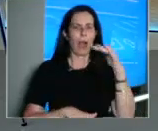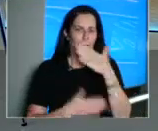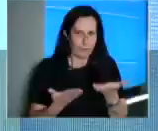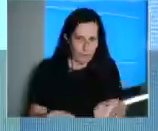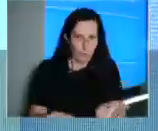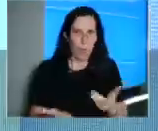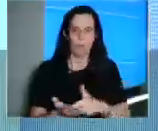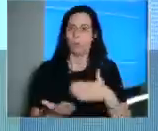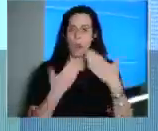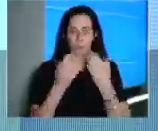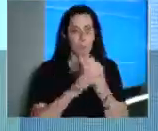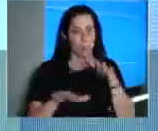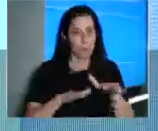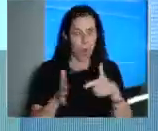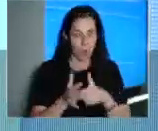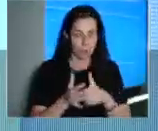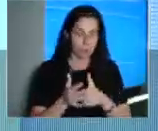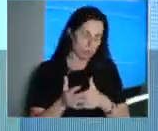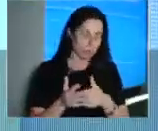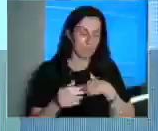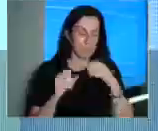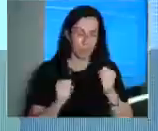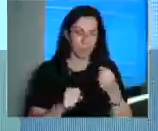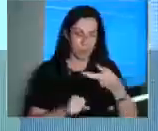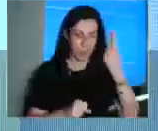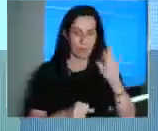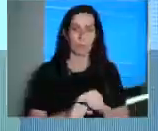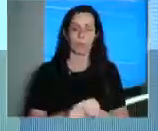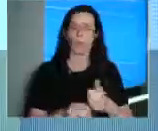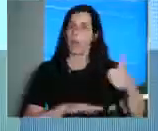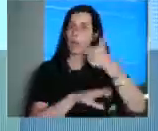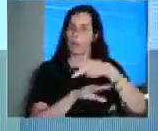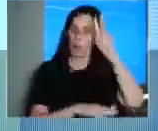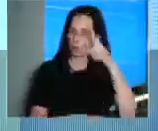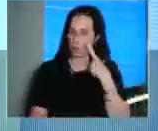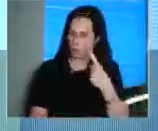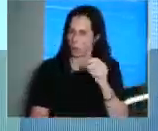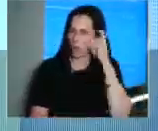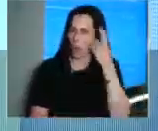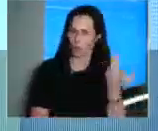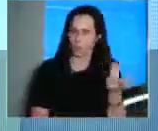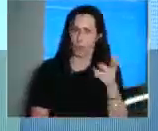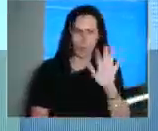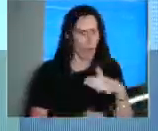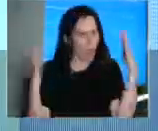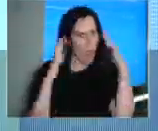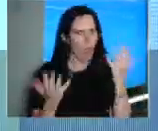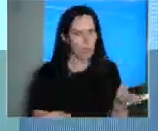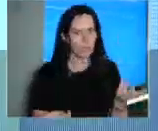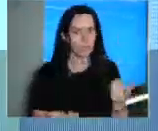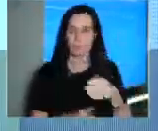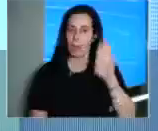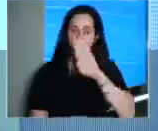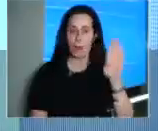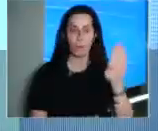והמסע ומתן הקואליציוני בסיאו, כלומר אני מניח שהוא יועץ לסיאו, בחירים בליכוד משדרים דאגה, שלא לומר פאניקה,